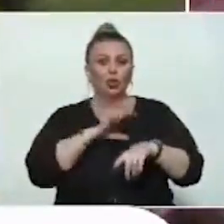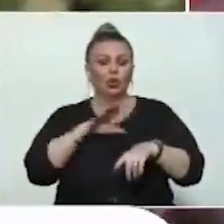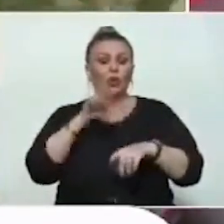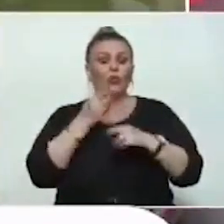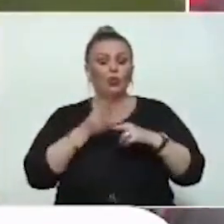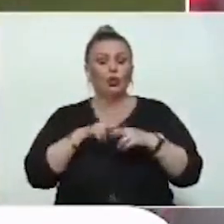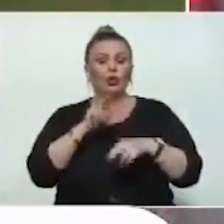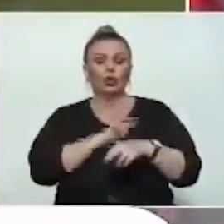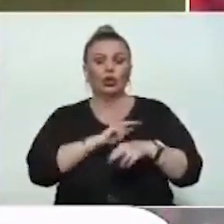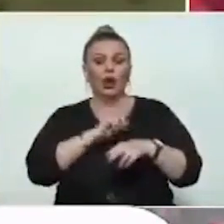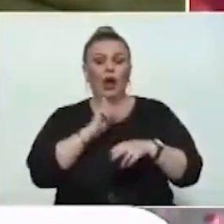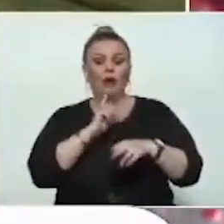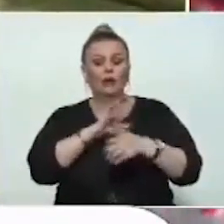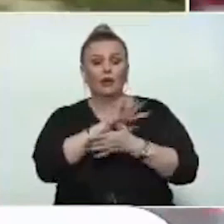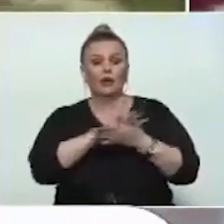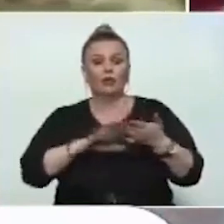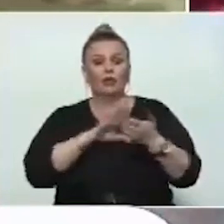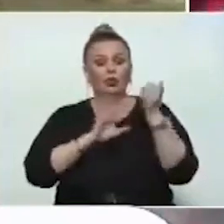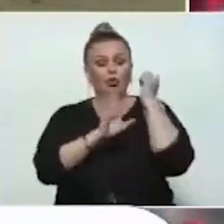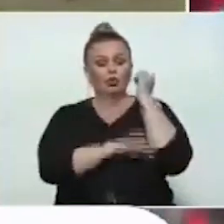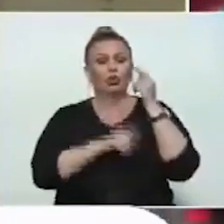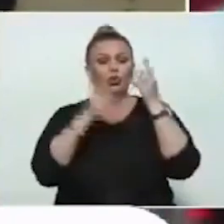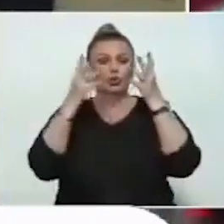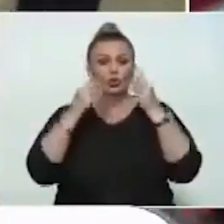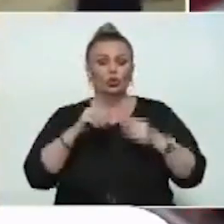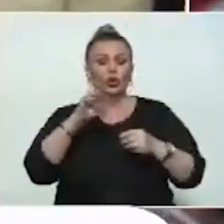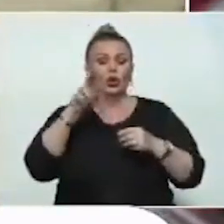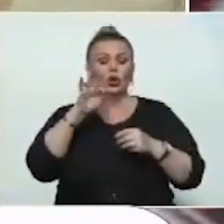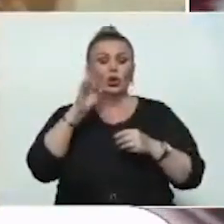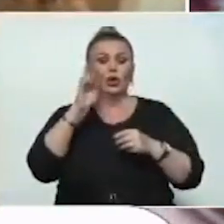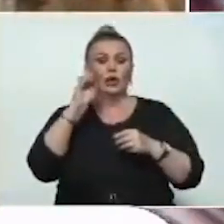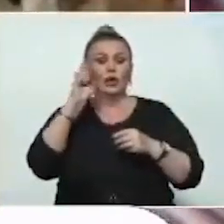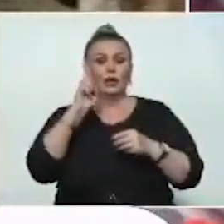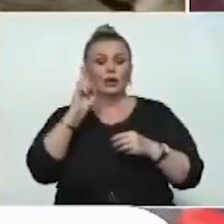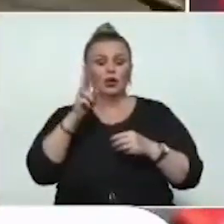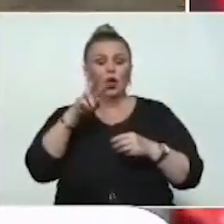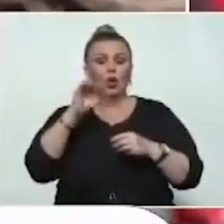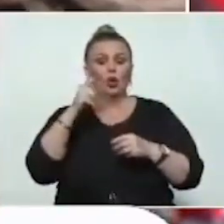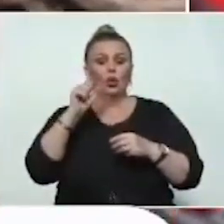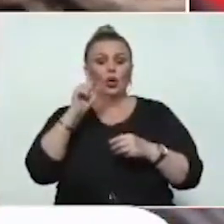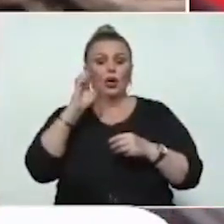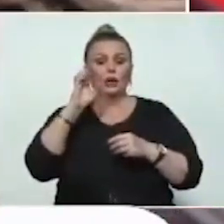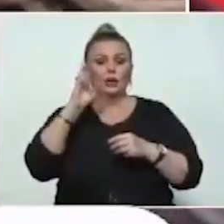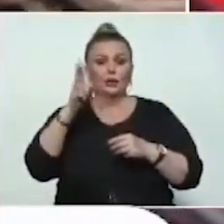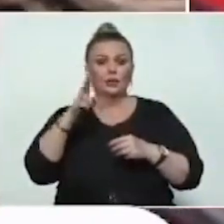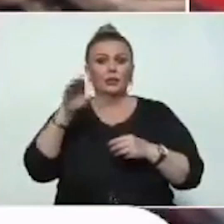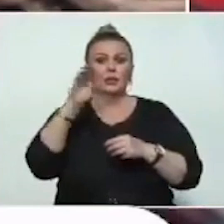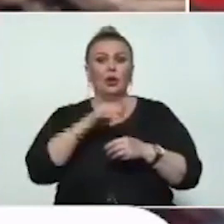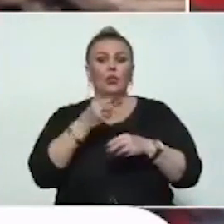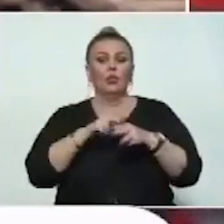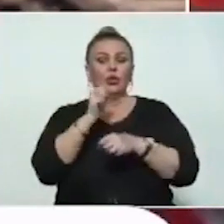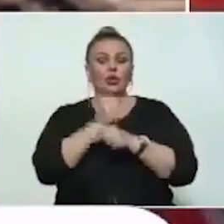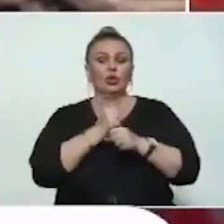də devam etdirilir. Xüsusilə son günlər Donetsk ve Lugansk vilayətlərində də bu uğurlu əməliyyatların həyata